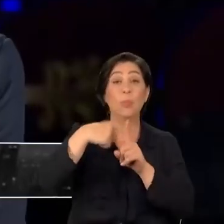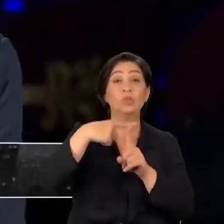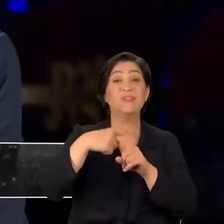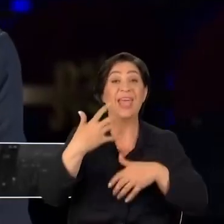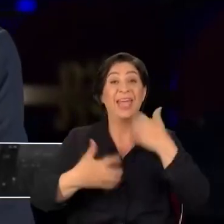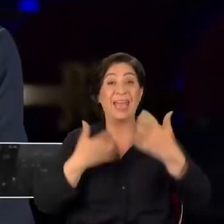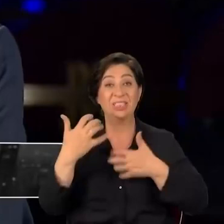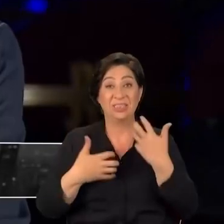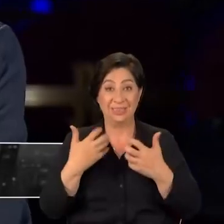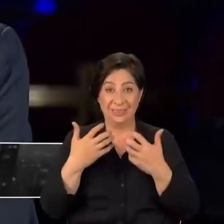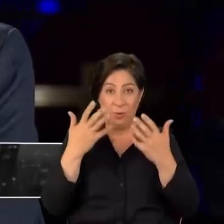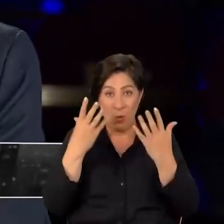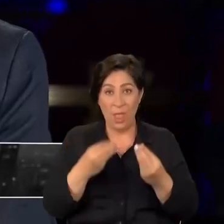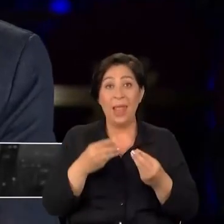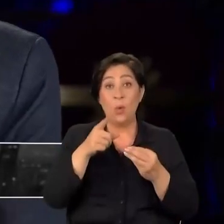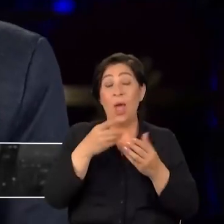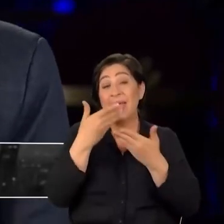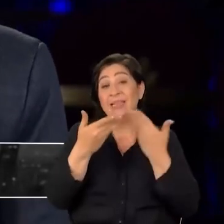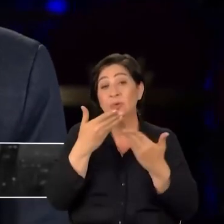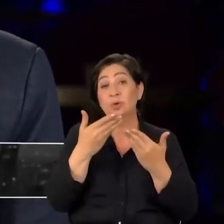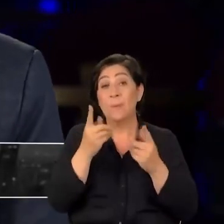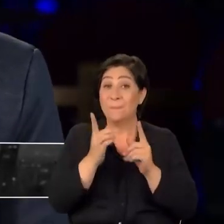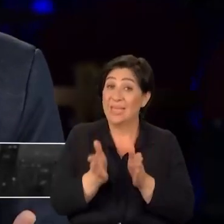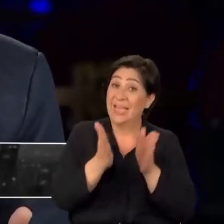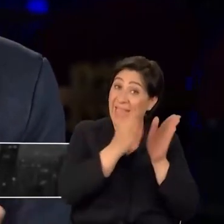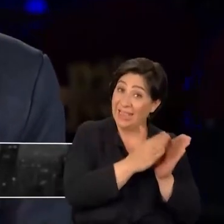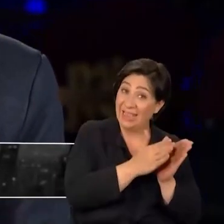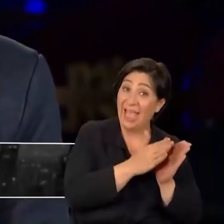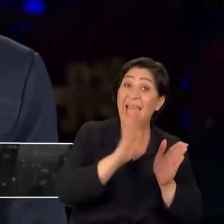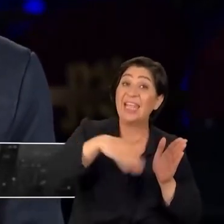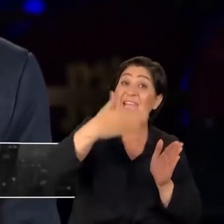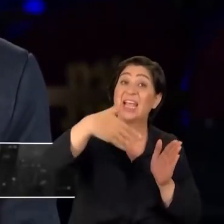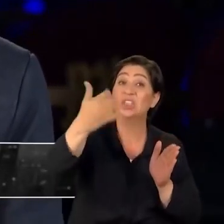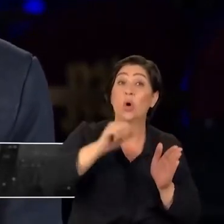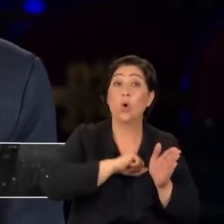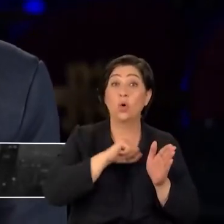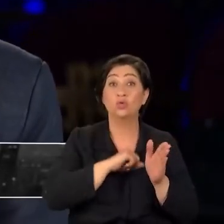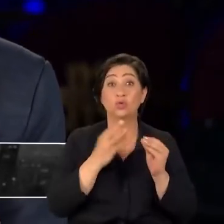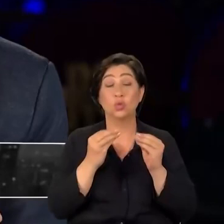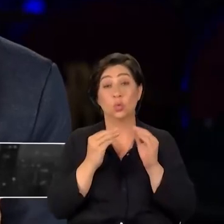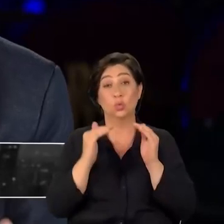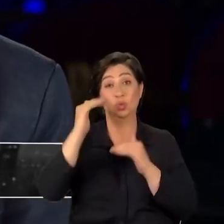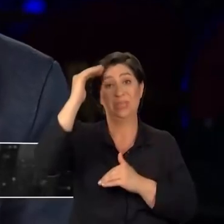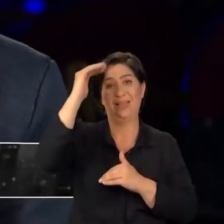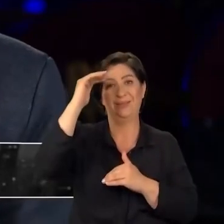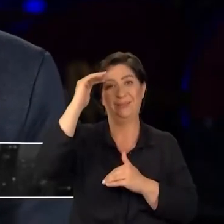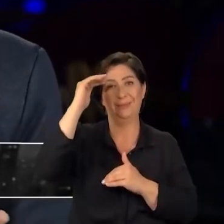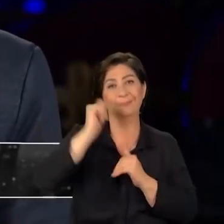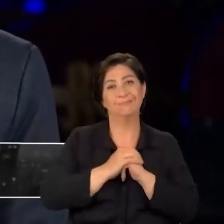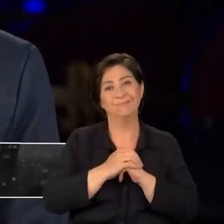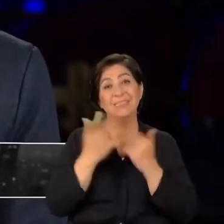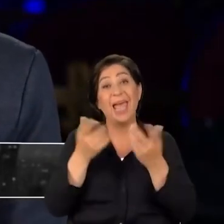enerjiyi barındıran gençliğin o kısmını anlatıyoruz. Ama bir yandan da gelecek korkusu son derece yüksek. Çünkü